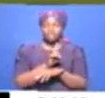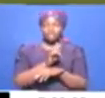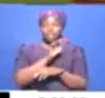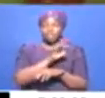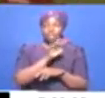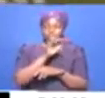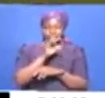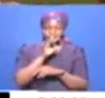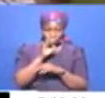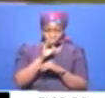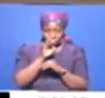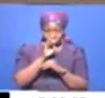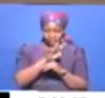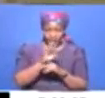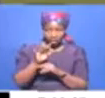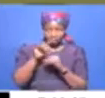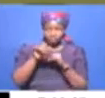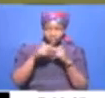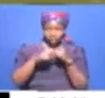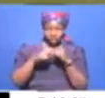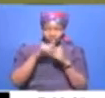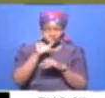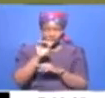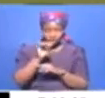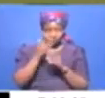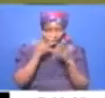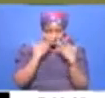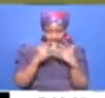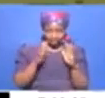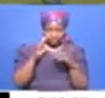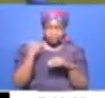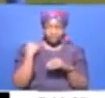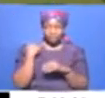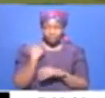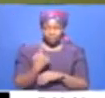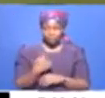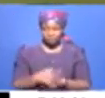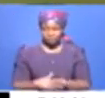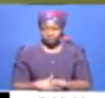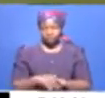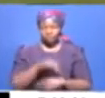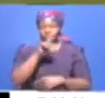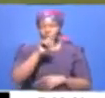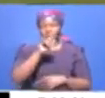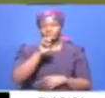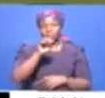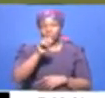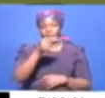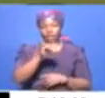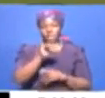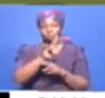3:35.70 na kushinda mbio za mita 1500 mbele ya mwenzake Timothy Cheruiyot. Aliandikisha muda wa dakika